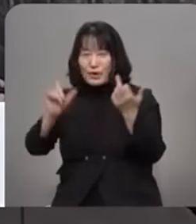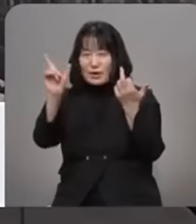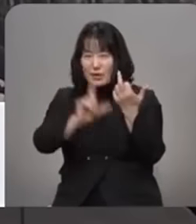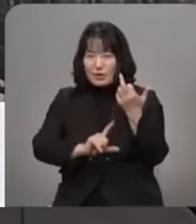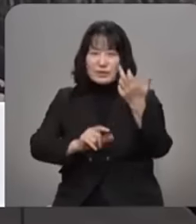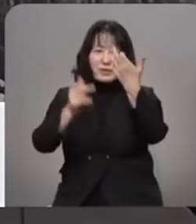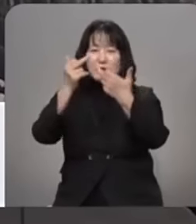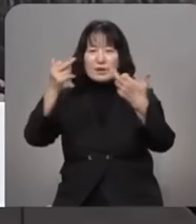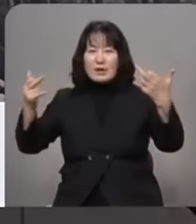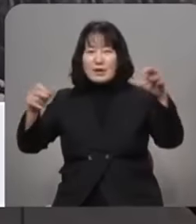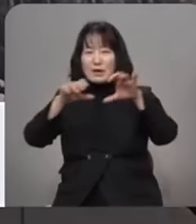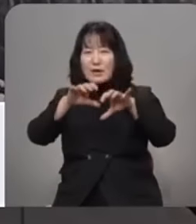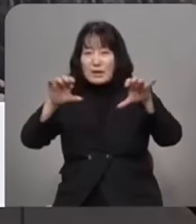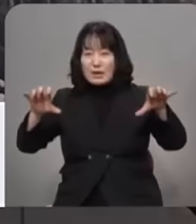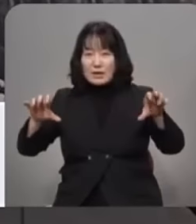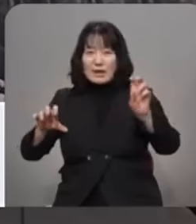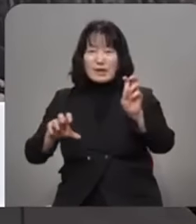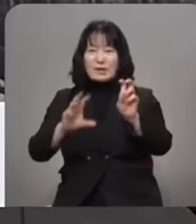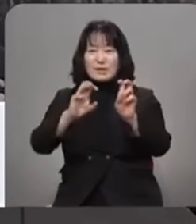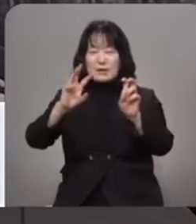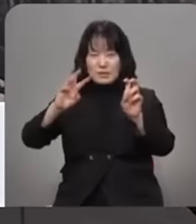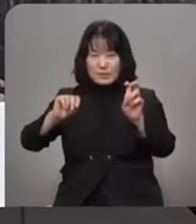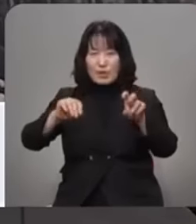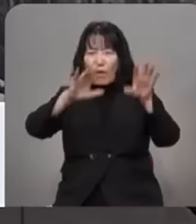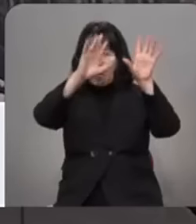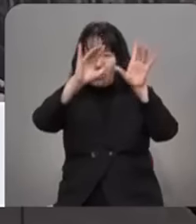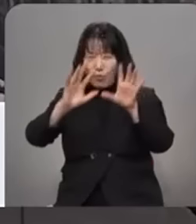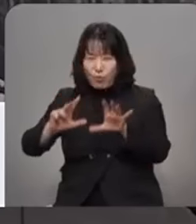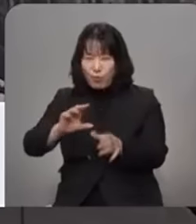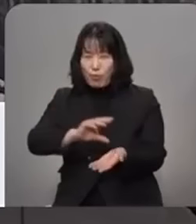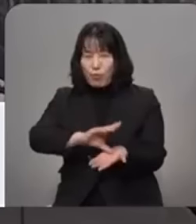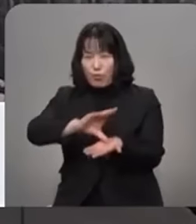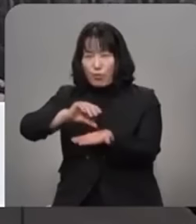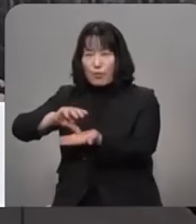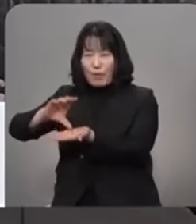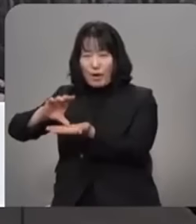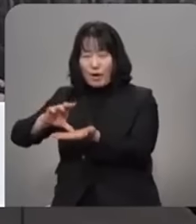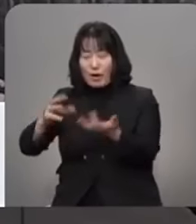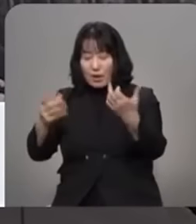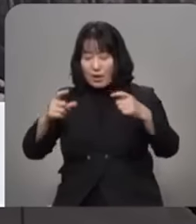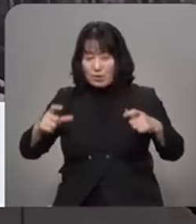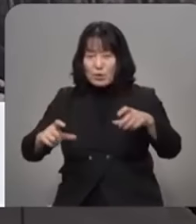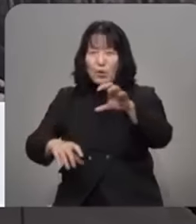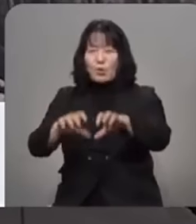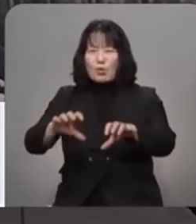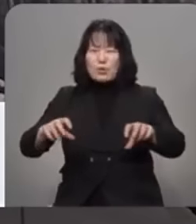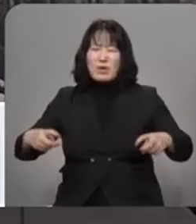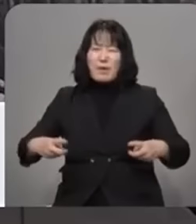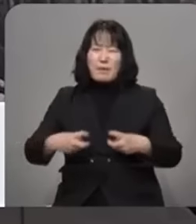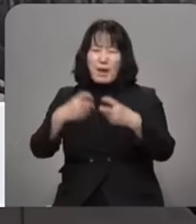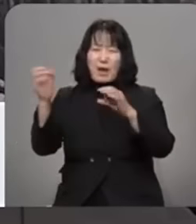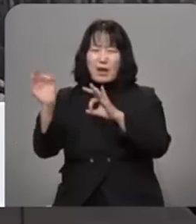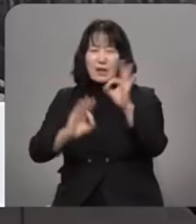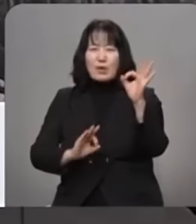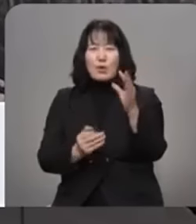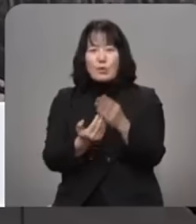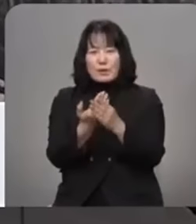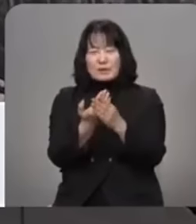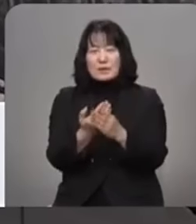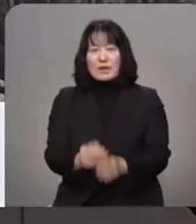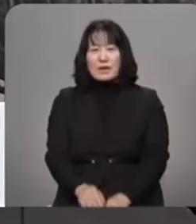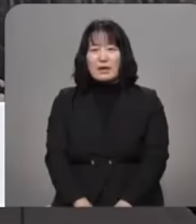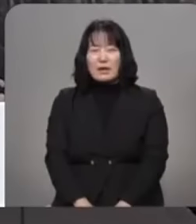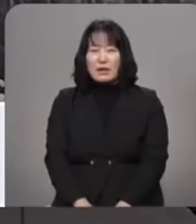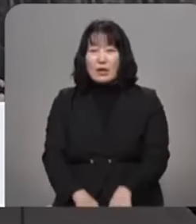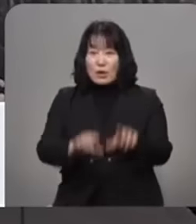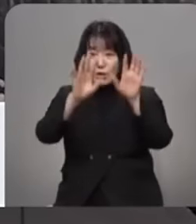지역을 중심으로 20cm 넘는 많은 눈이 내렸는데요 강원도의 곳곳에서 크고 작은 사고가 다왔습니다